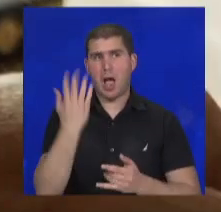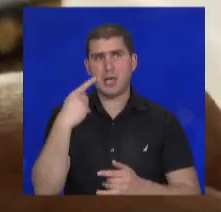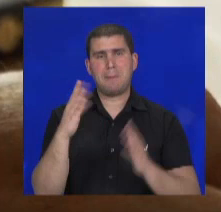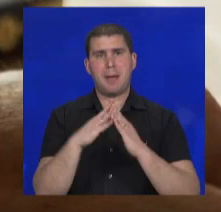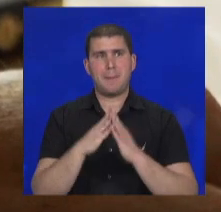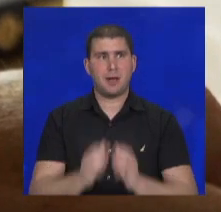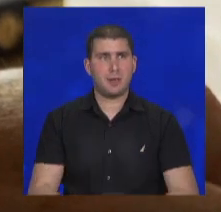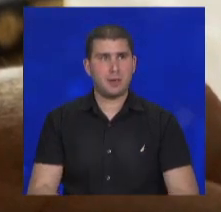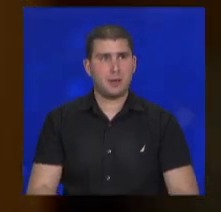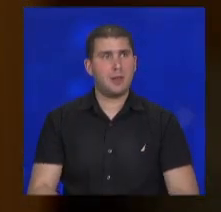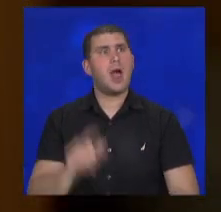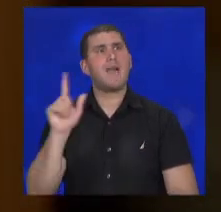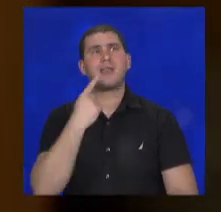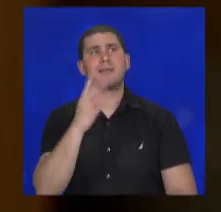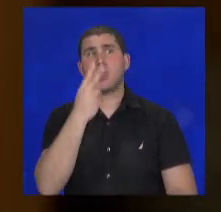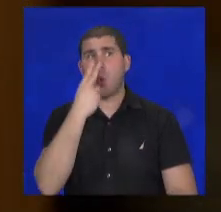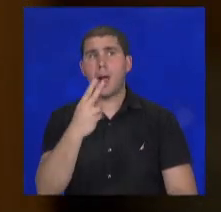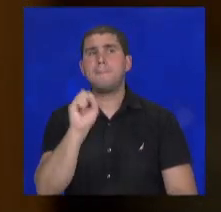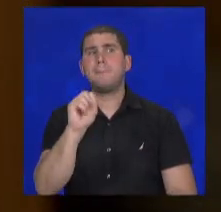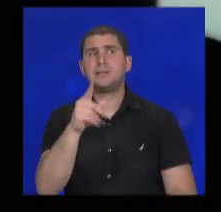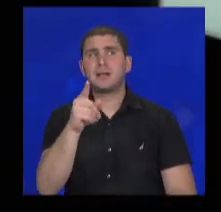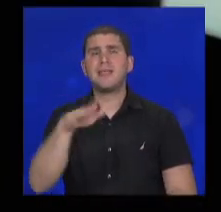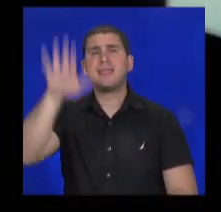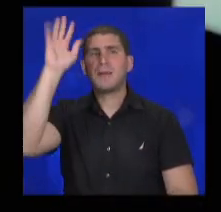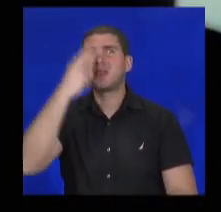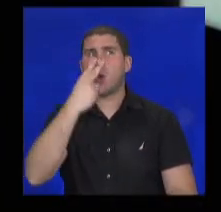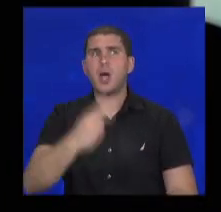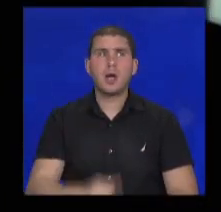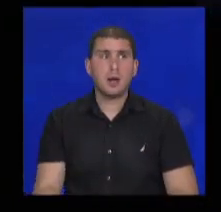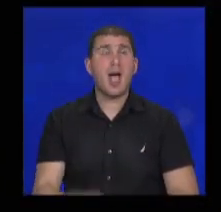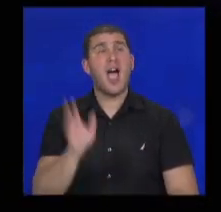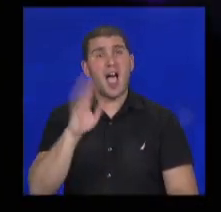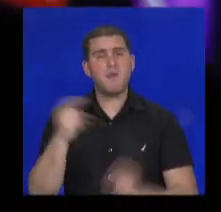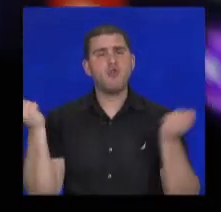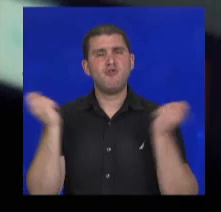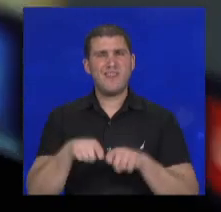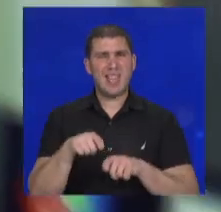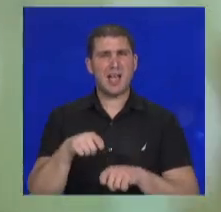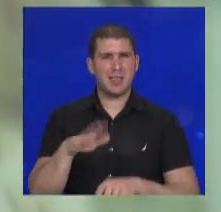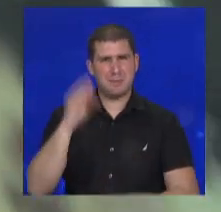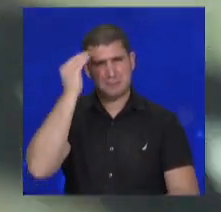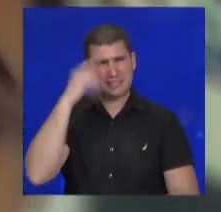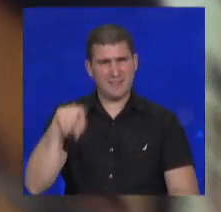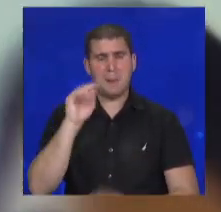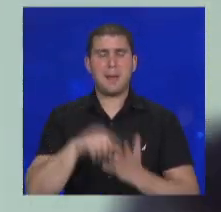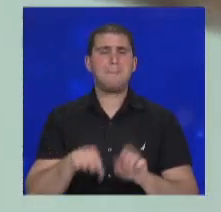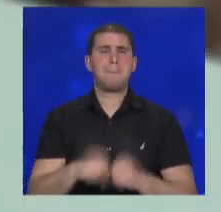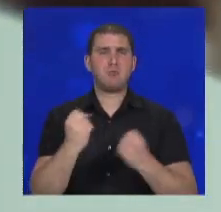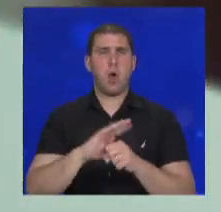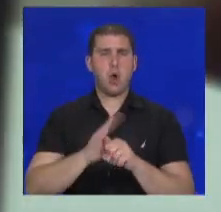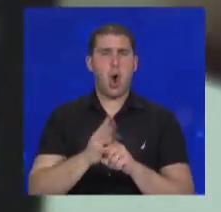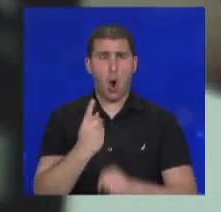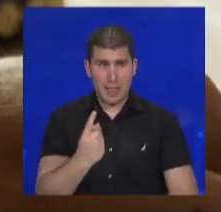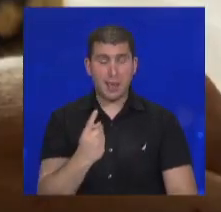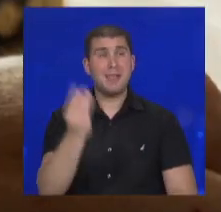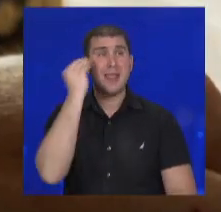מהבית. לוי, תגיד לי אם אתה רואה את המצגת, תרים יד אם אתה רואה. למרות השבתת מערכת החינוך בשל משבר נגיף קורונה,